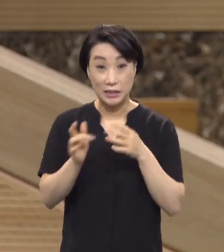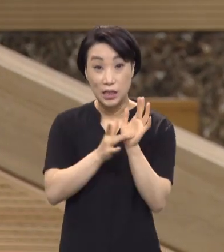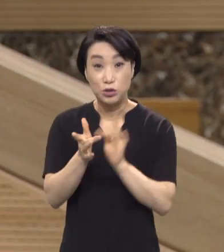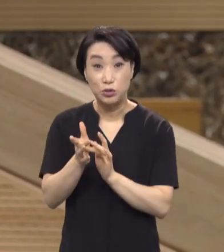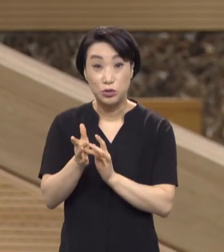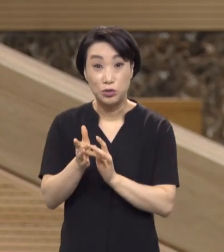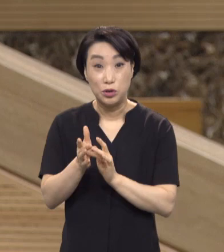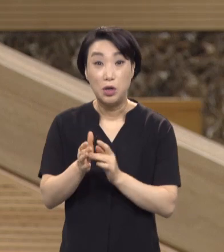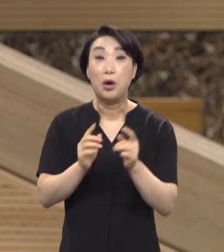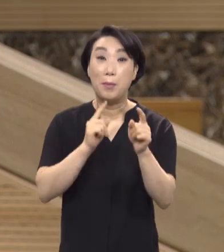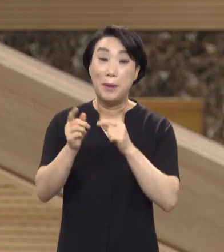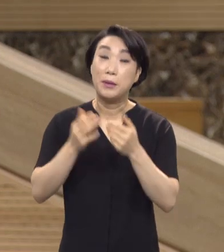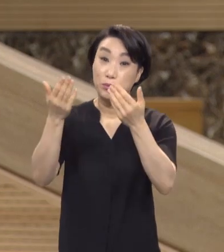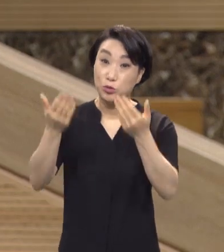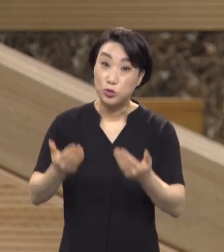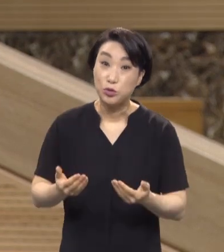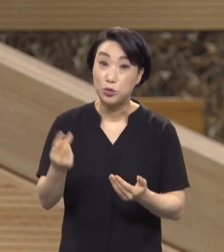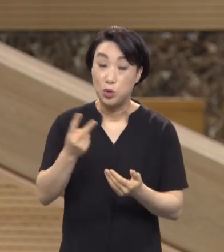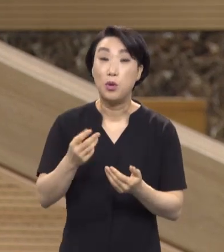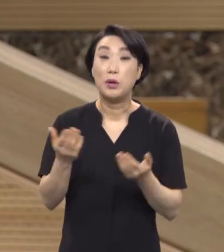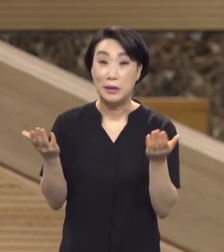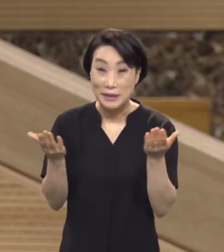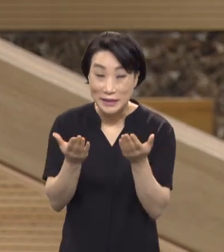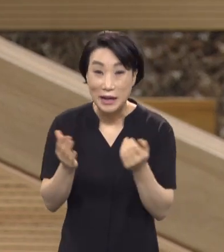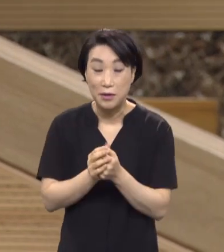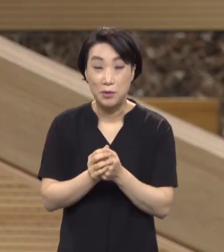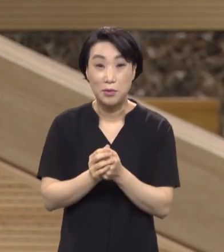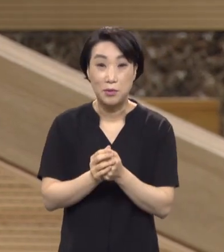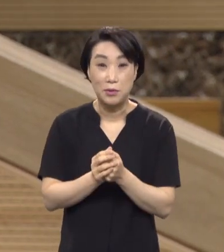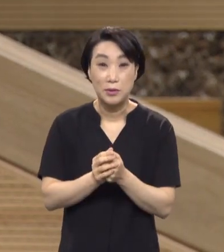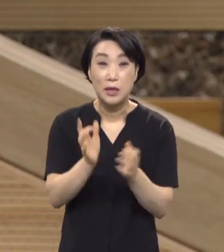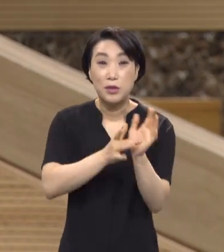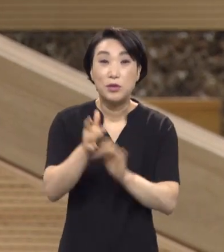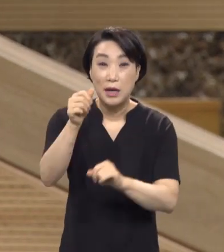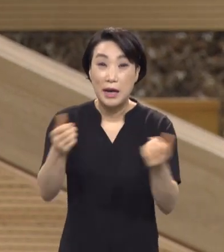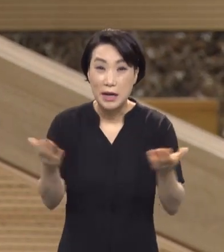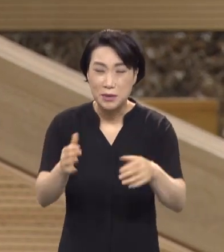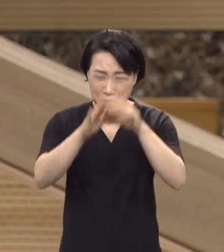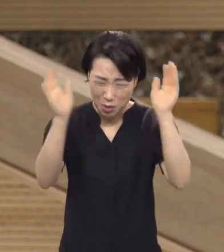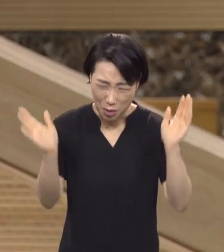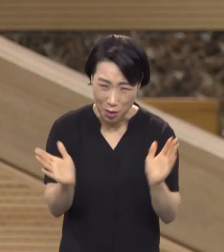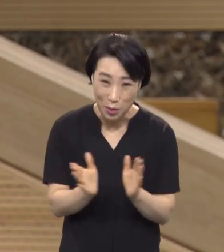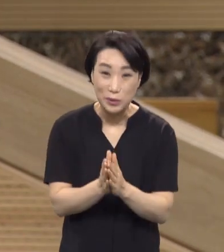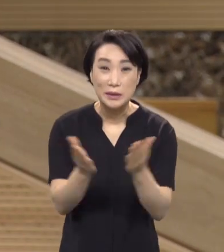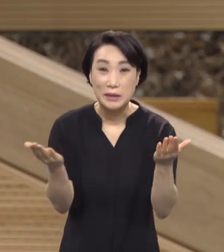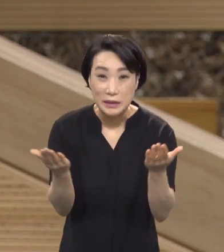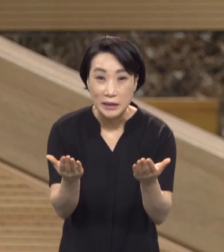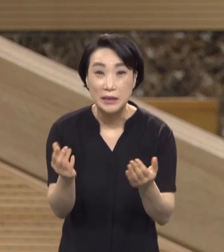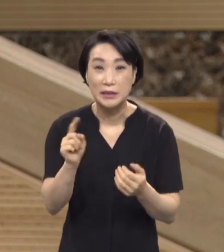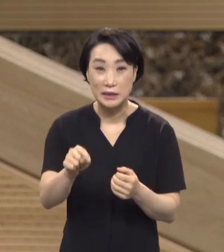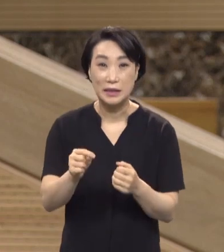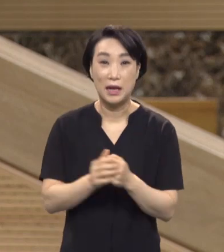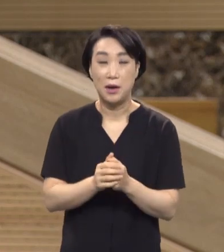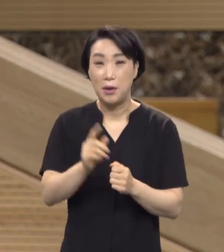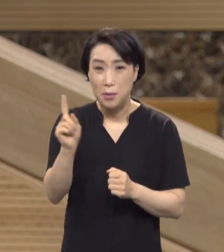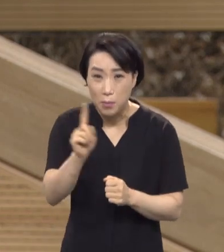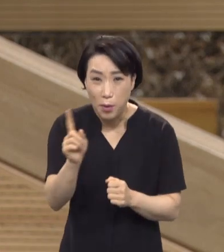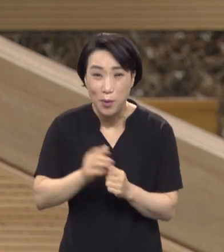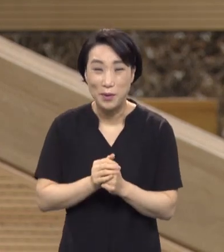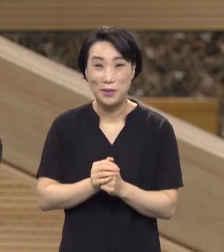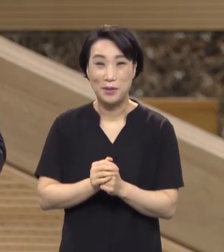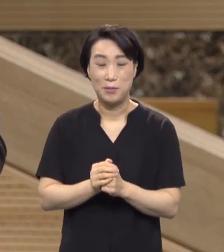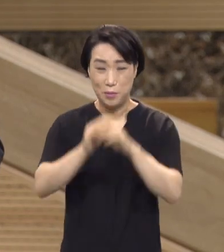예수님이 말씀하시고 역사하시고 밖에서 행하신 모든 일들이